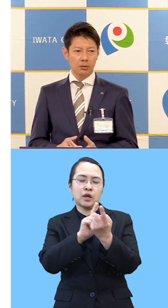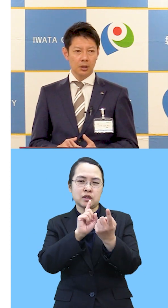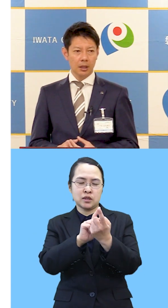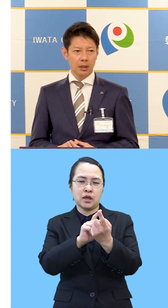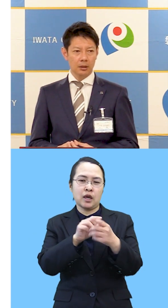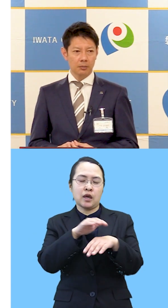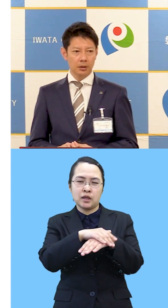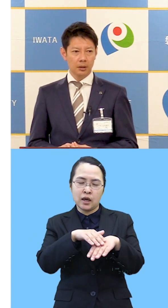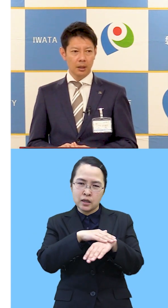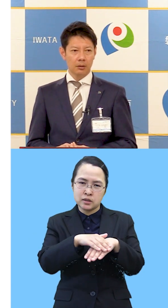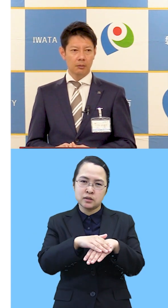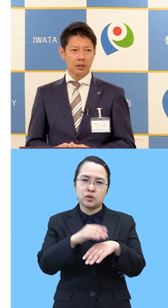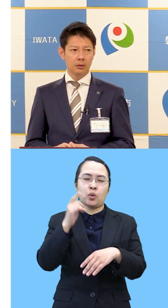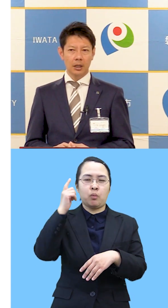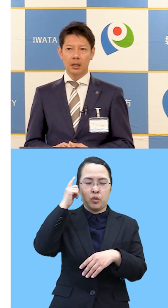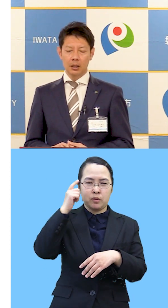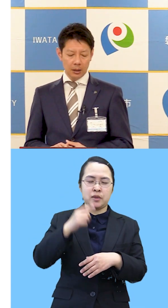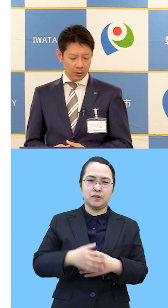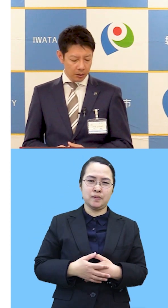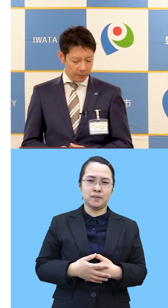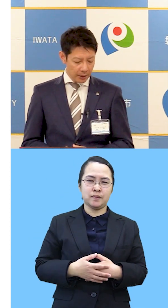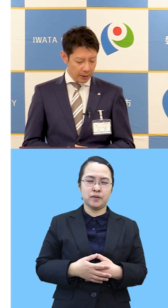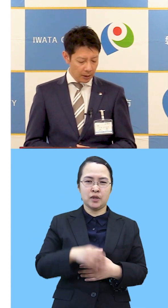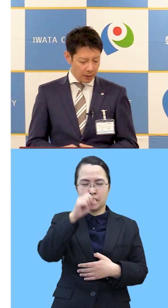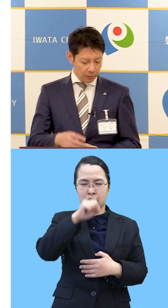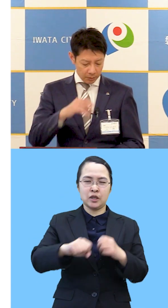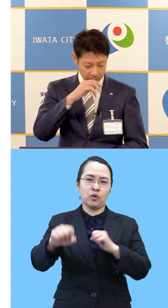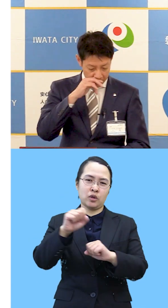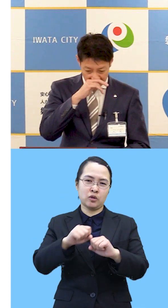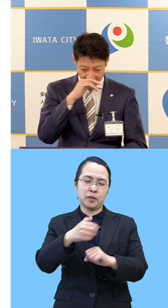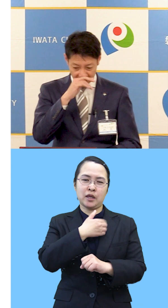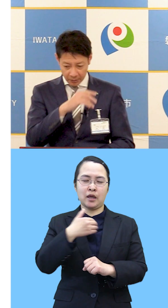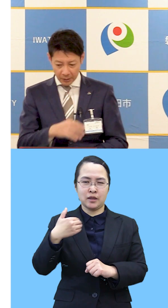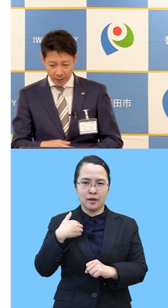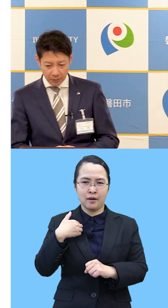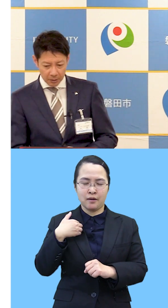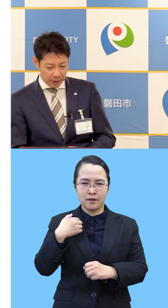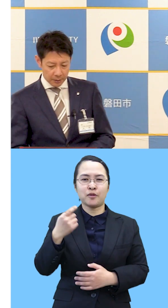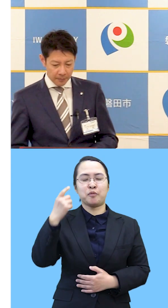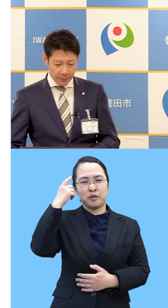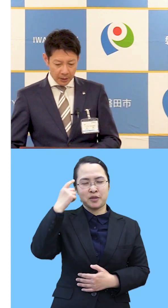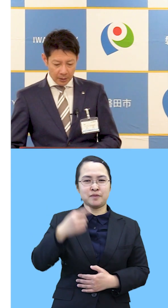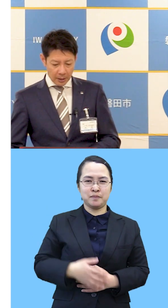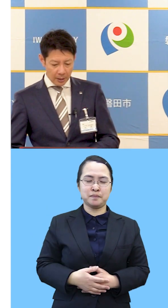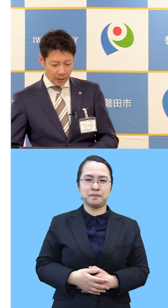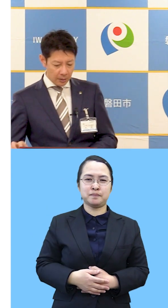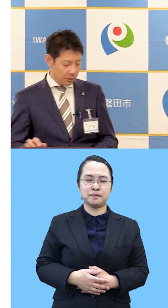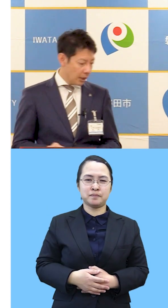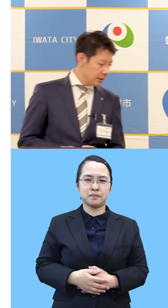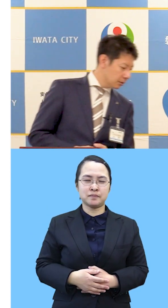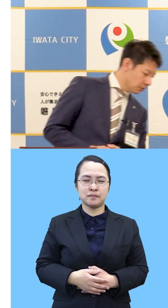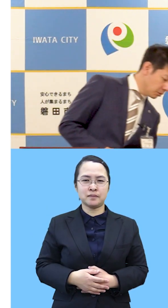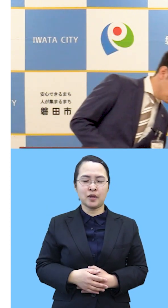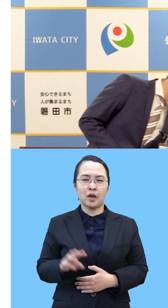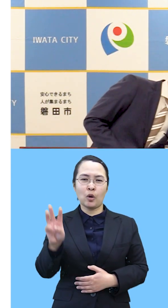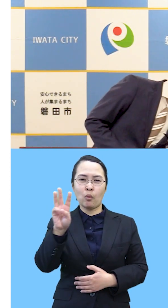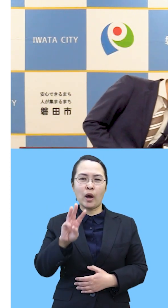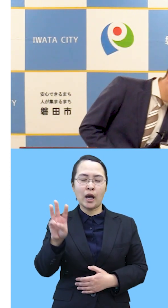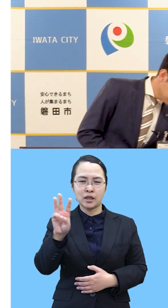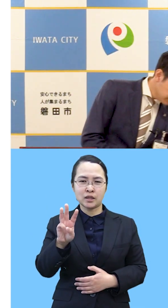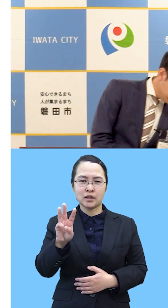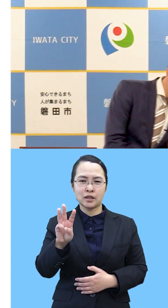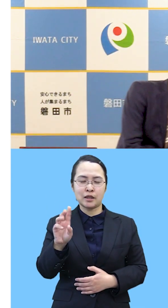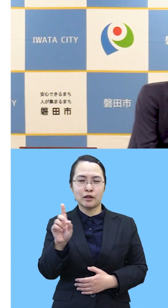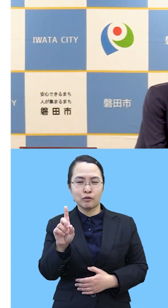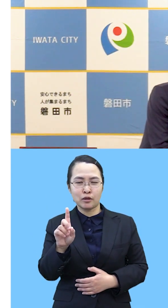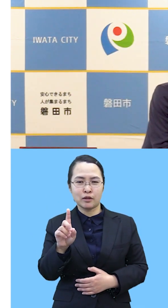して重要なことじゃないかなと思っておりますので、いい取り組みができたなというふうに思っております。で、ワインの方は